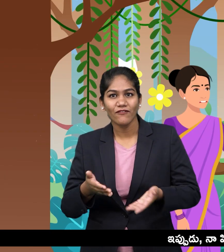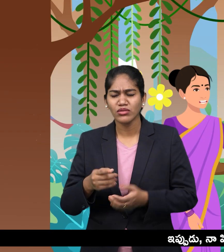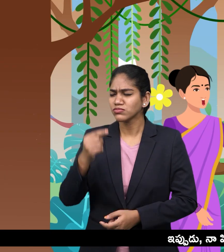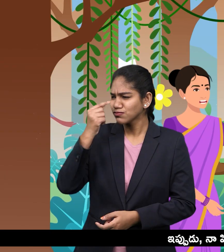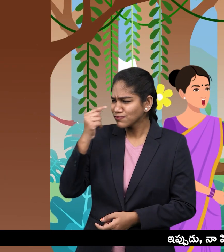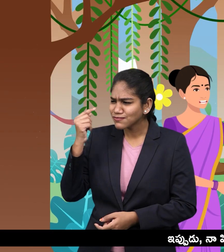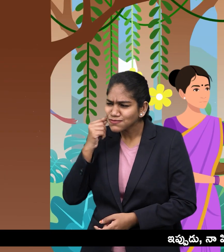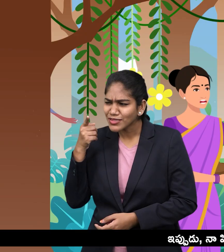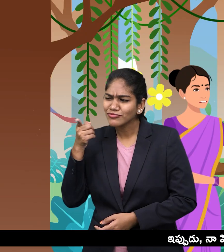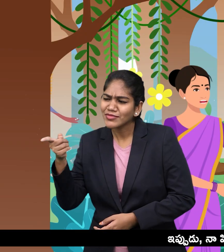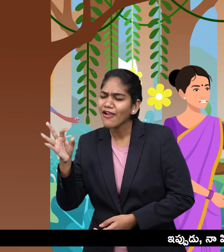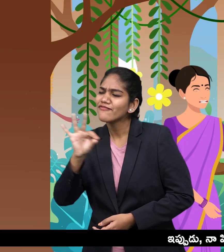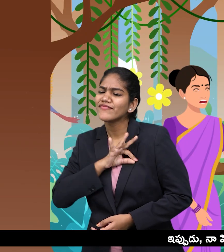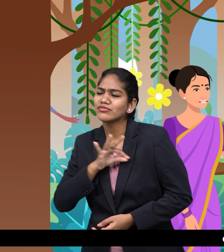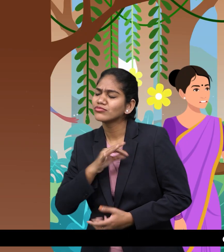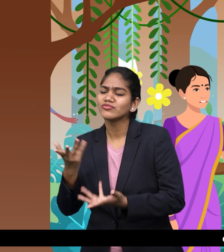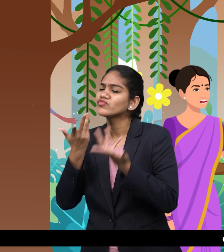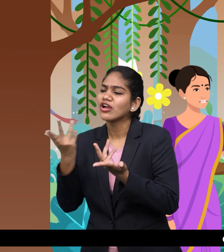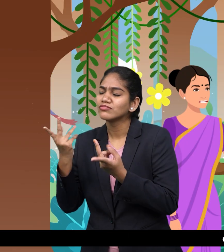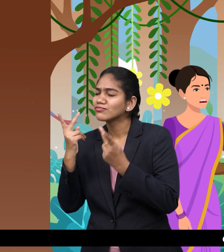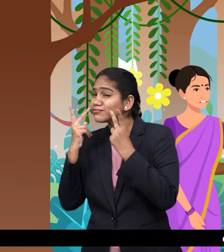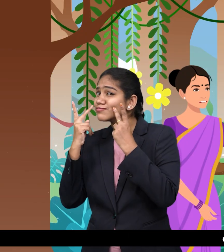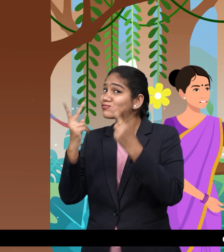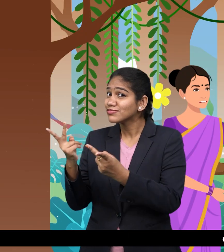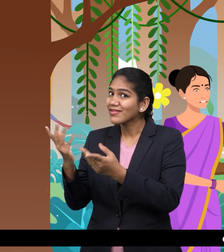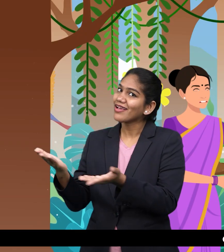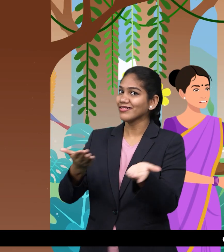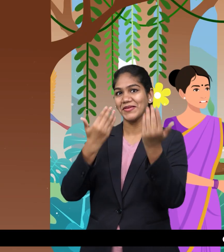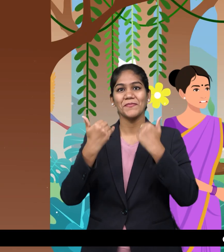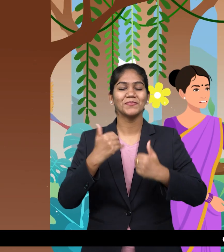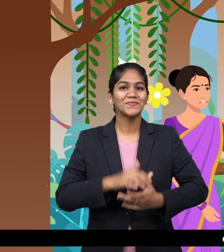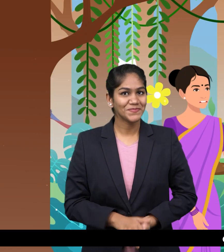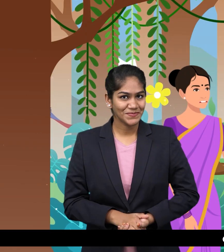ఇప్పుడు నా పింకీకి ఇష్టమైనవి చూద్దాం. అవి ఏమిటి?